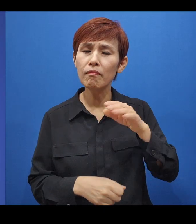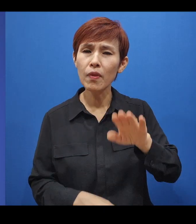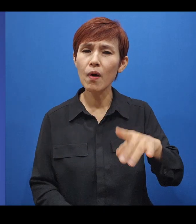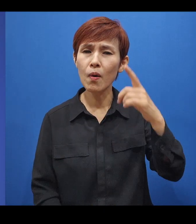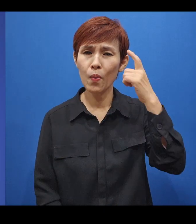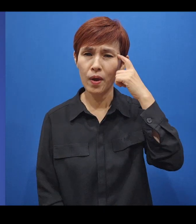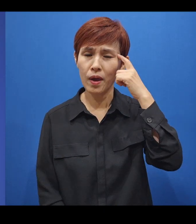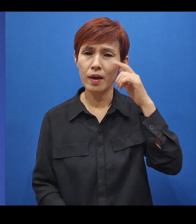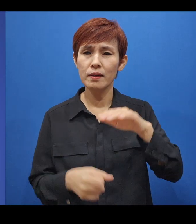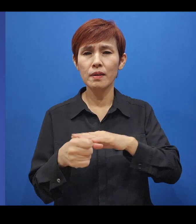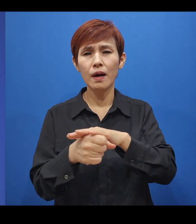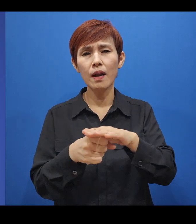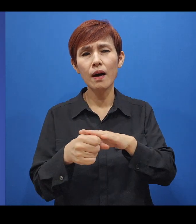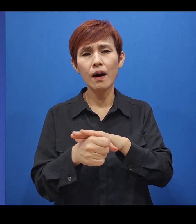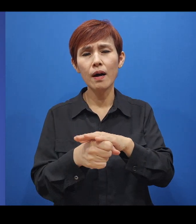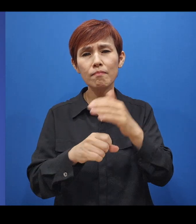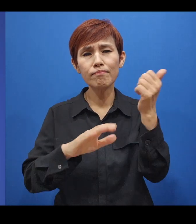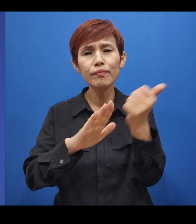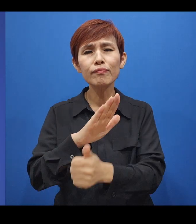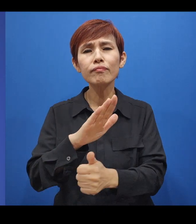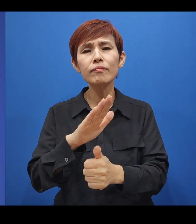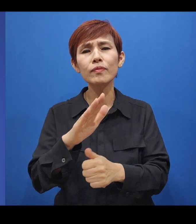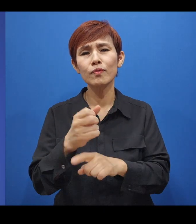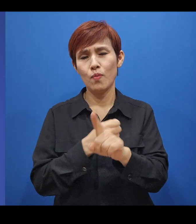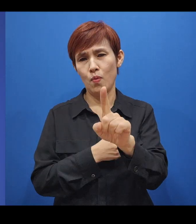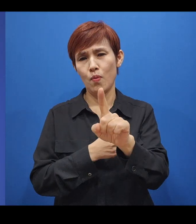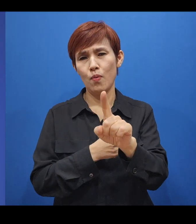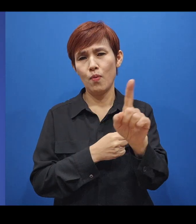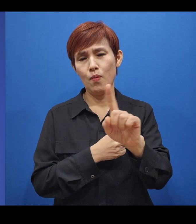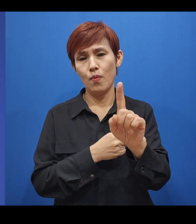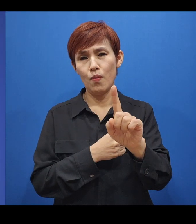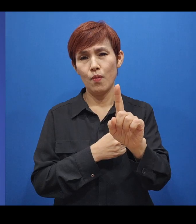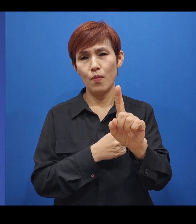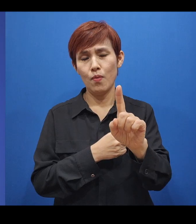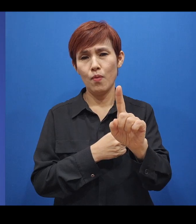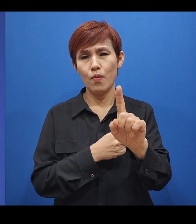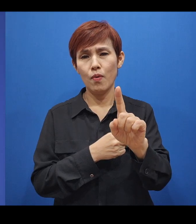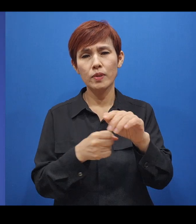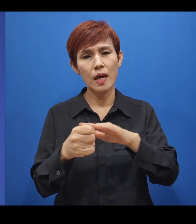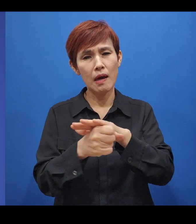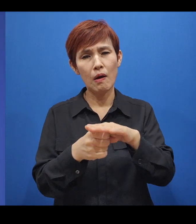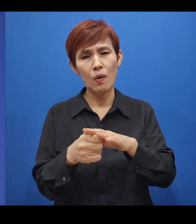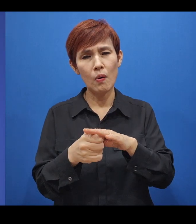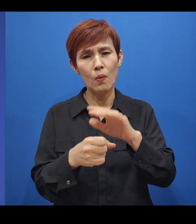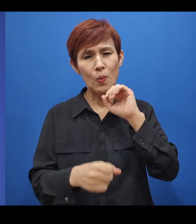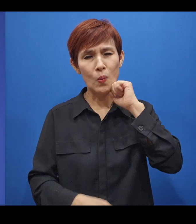도대체 사랑을 실패하게 될까? 사랑하기를 어려워할까?